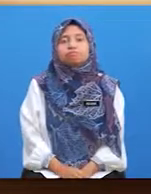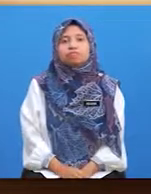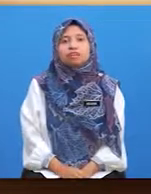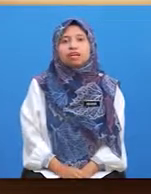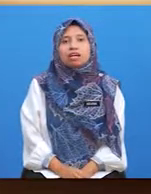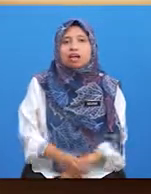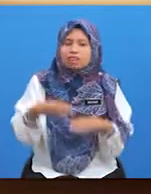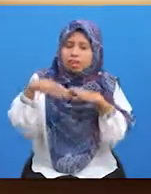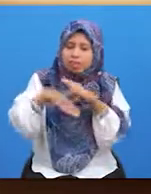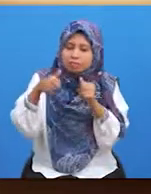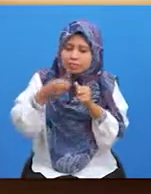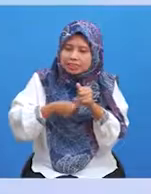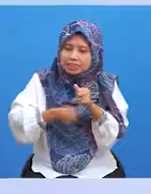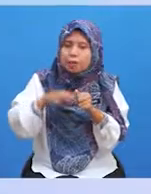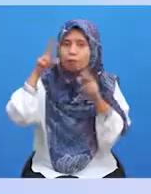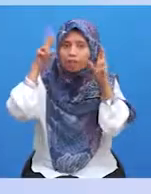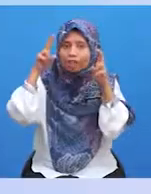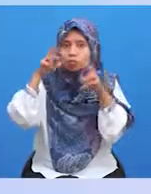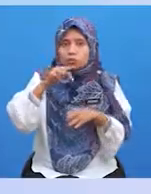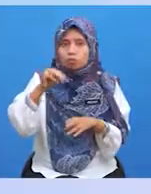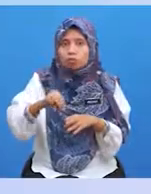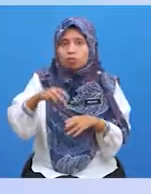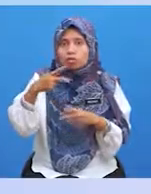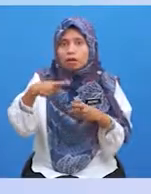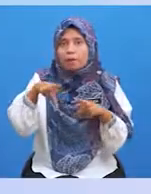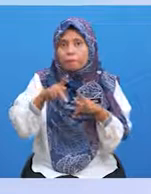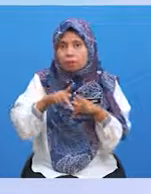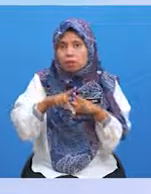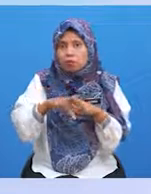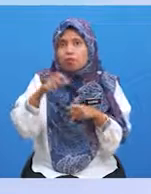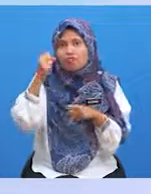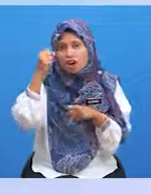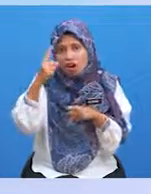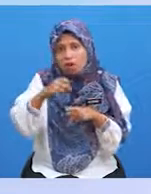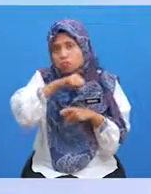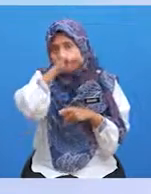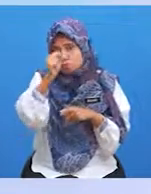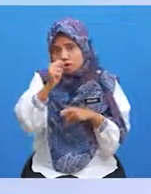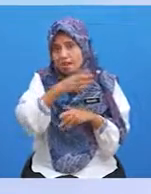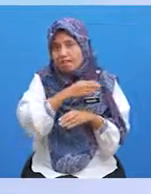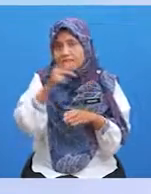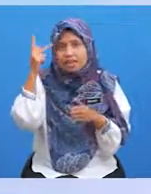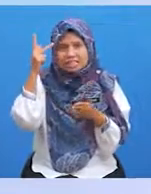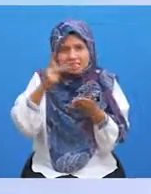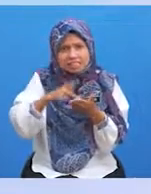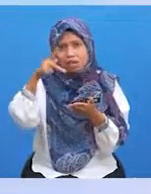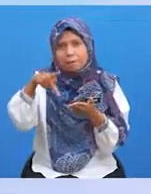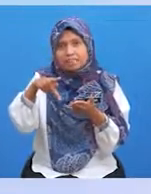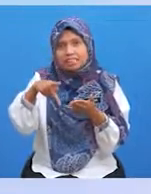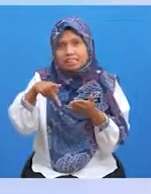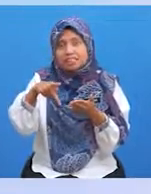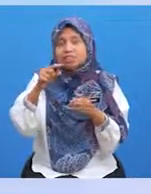Dalam setiap tajuk, murid perlu menganalisis soalan dan mengenal pasti